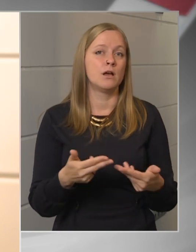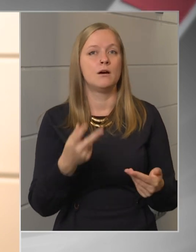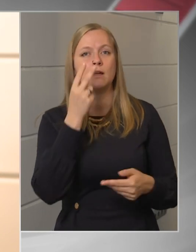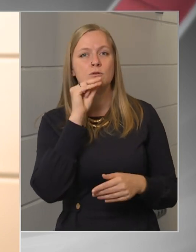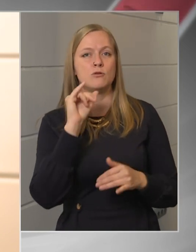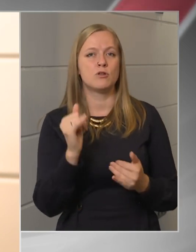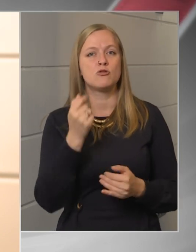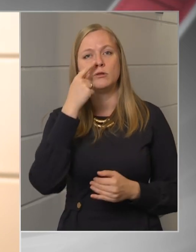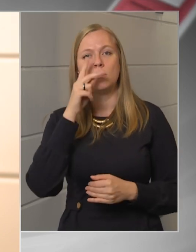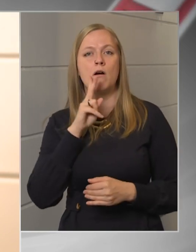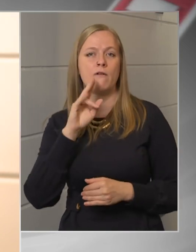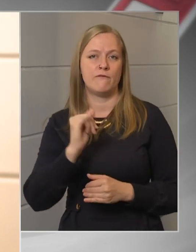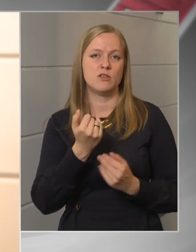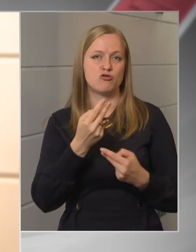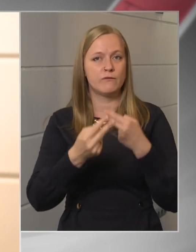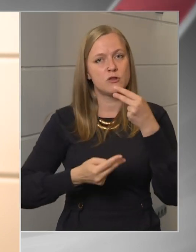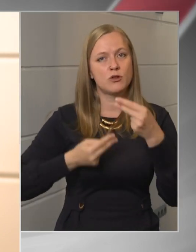rendőrség és a NAV is vizsgálódik?